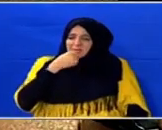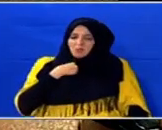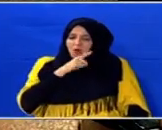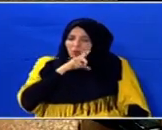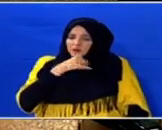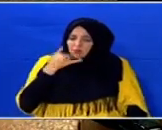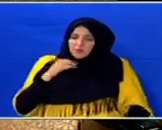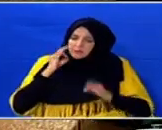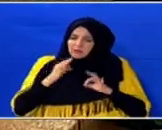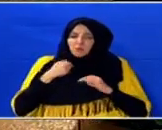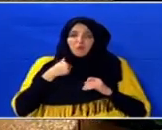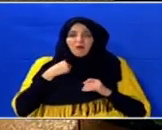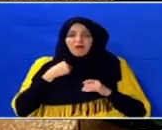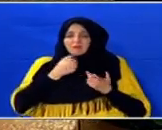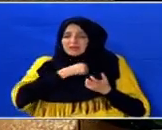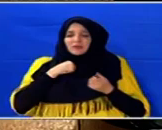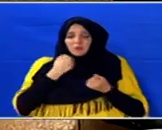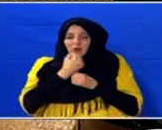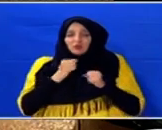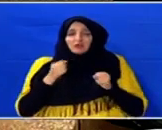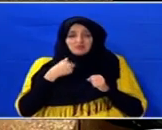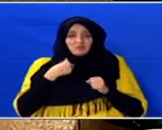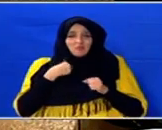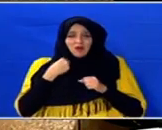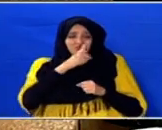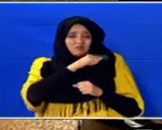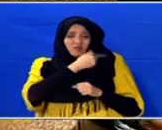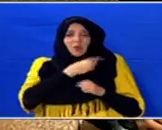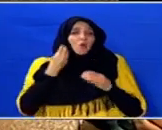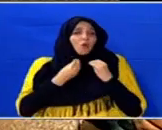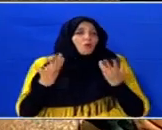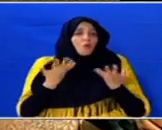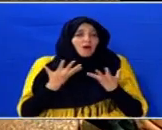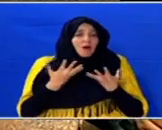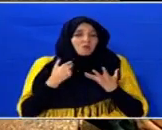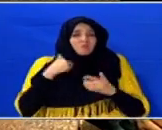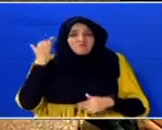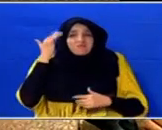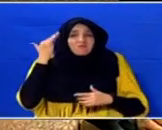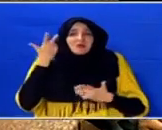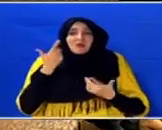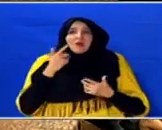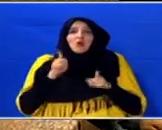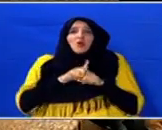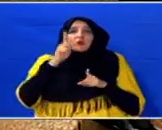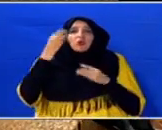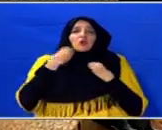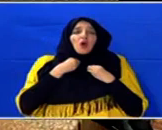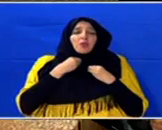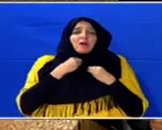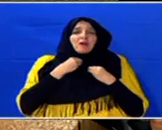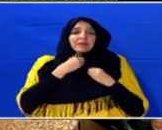قالت كشغل اسكر عليها حرج ولا لا، سما هي ما نواتش، قالت بربي ان شاء الله كان قدرني ربي واعطاني ربي